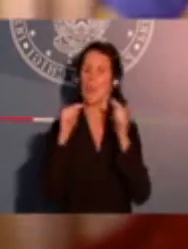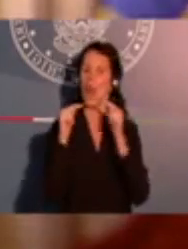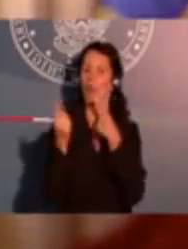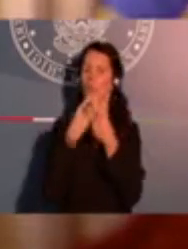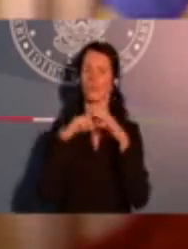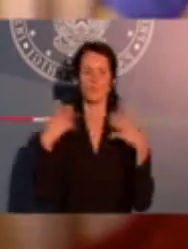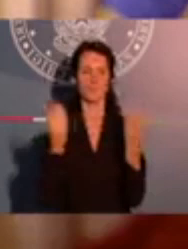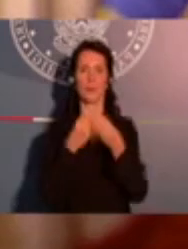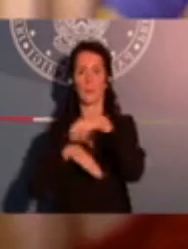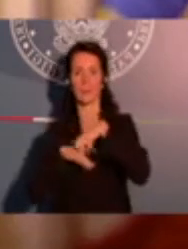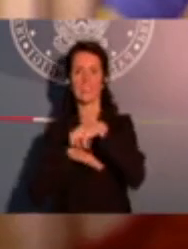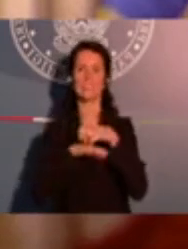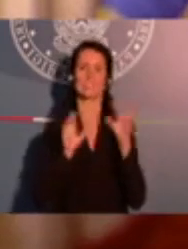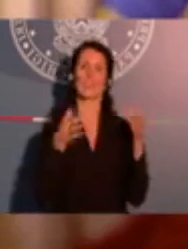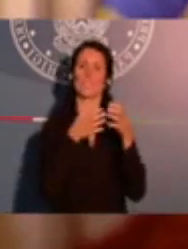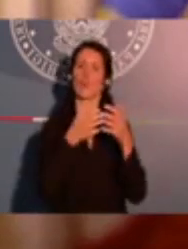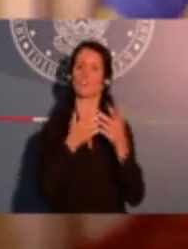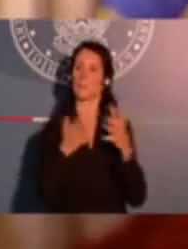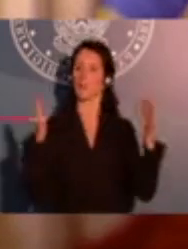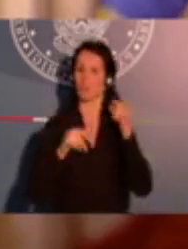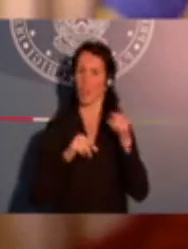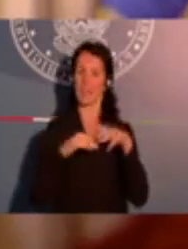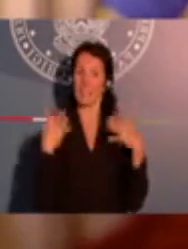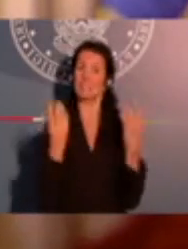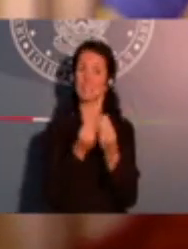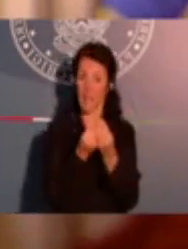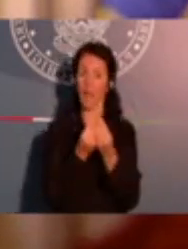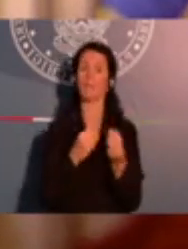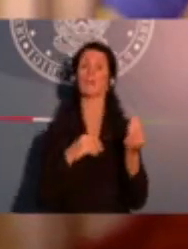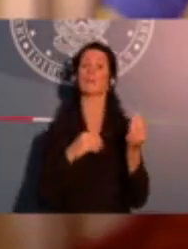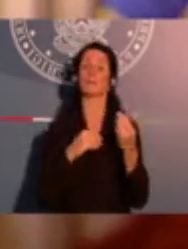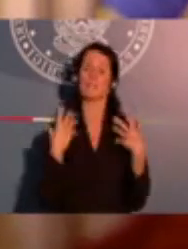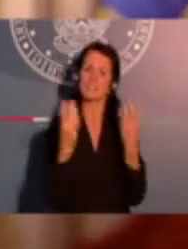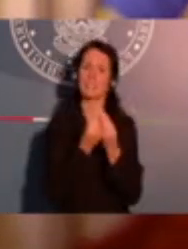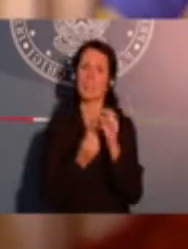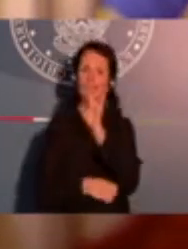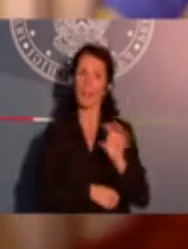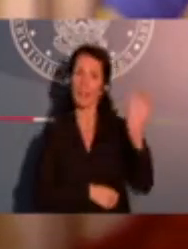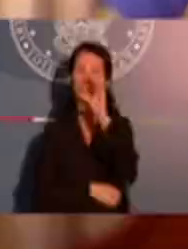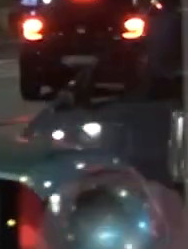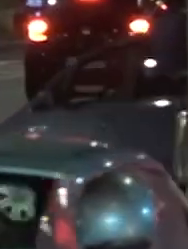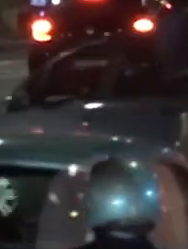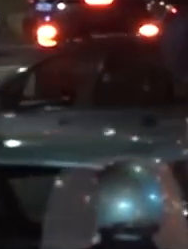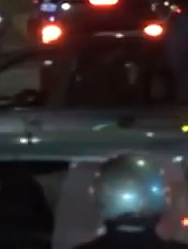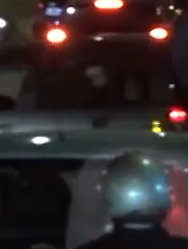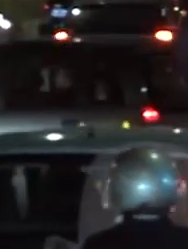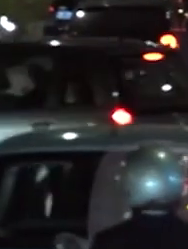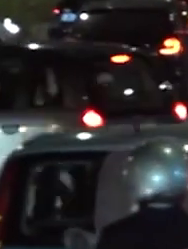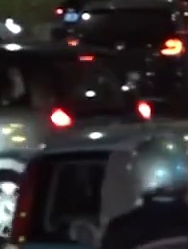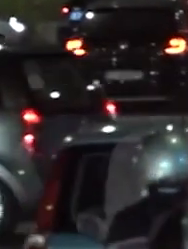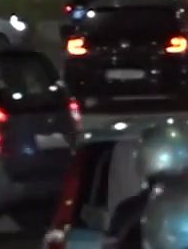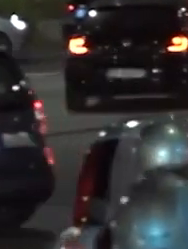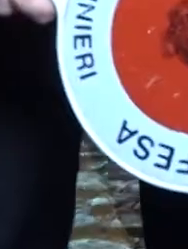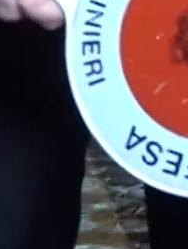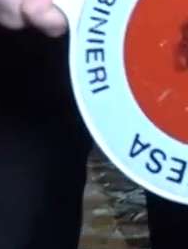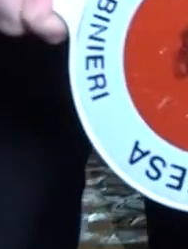chiuso della differenziata a seconda della fascia di rischio di contagio da covi 19 la richiesta numero uno dei governatori regionali restano i